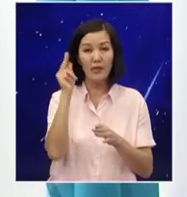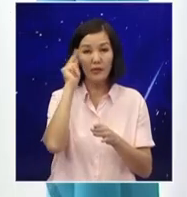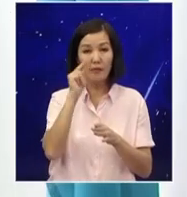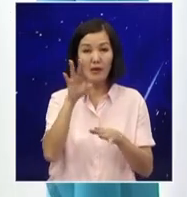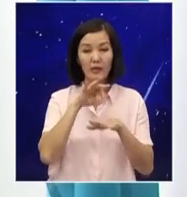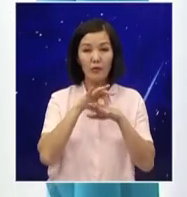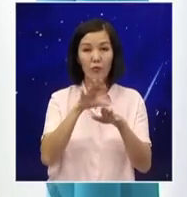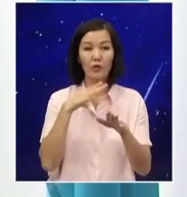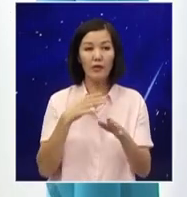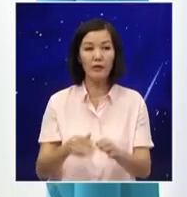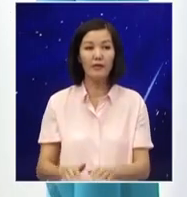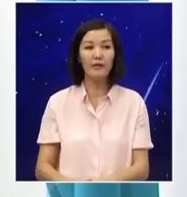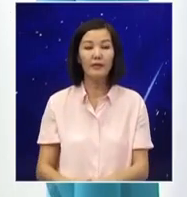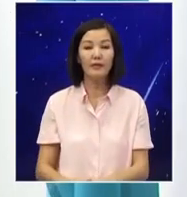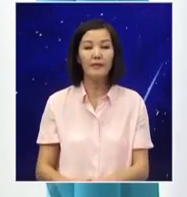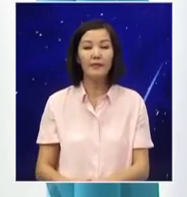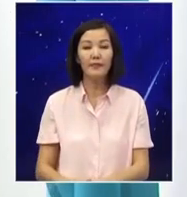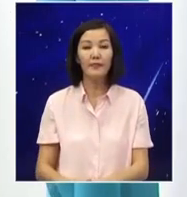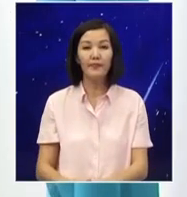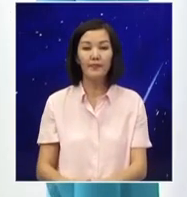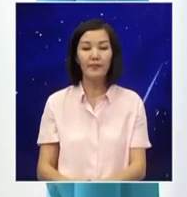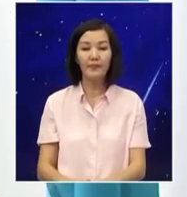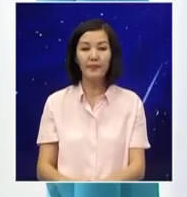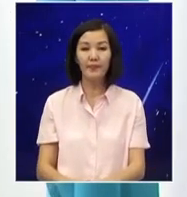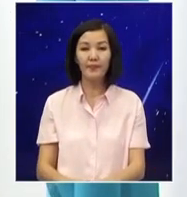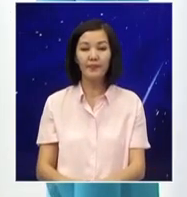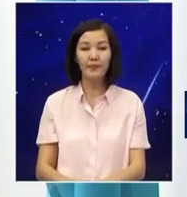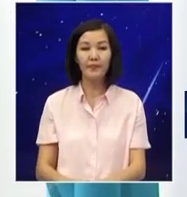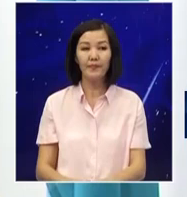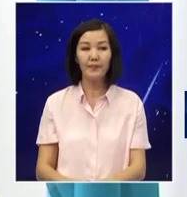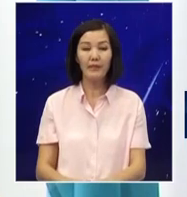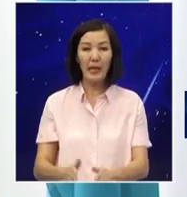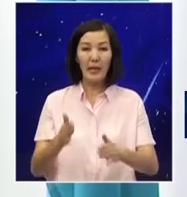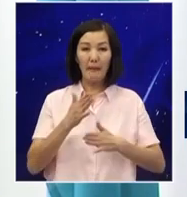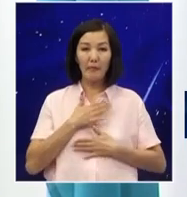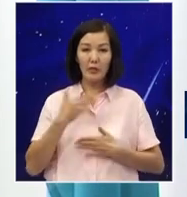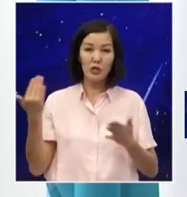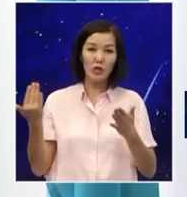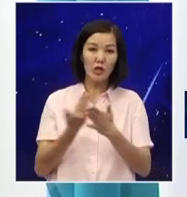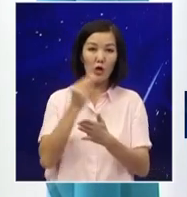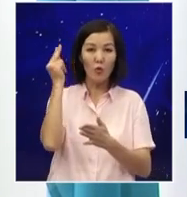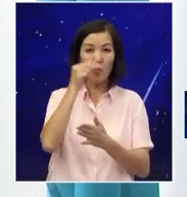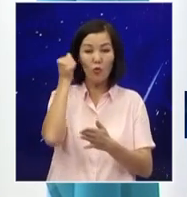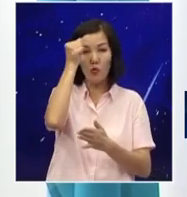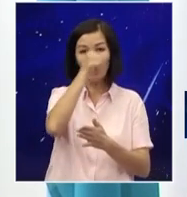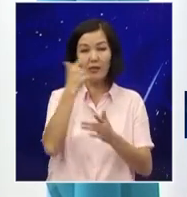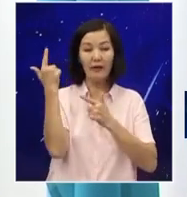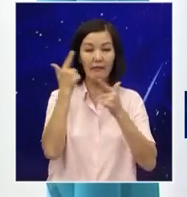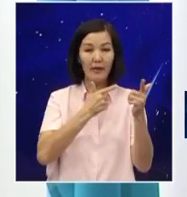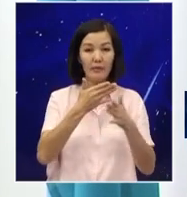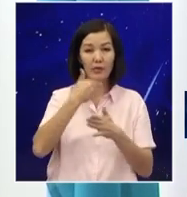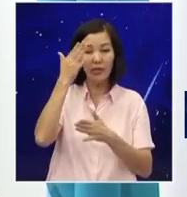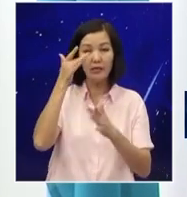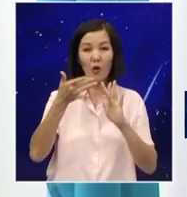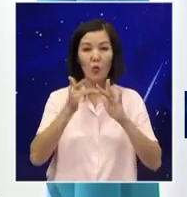Мы полностью готовы к обучению дистанционного обучения. Біз жаңа оқу жылына дайынбыз. Жаз бойы біздің оқытушылар